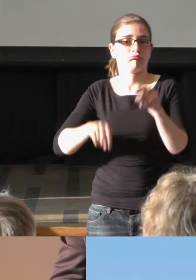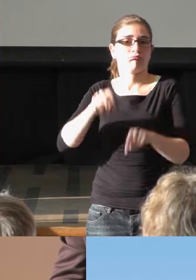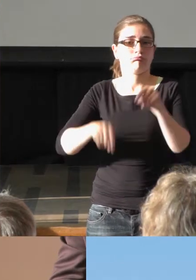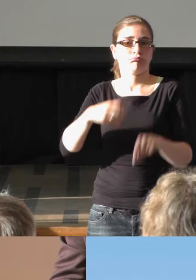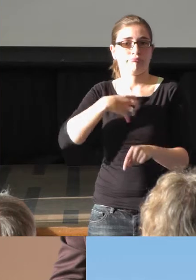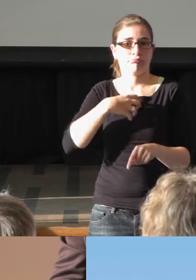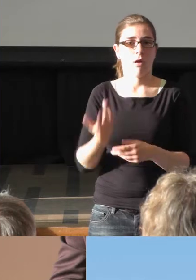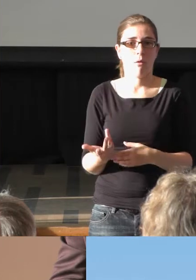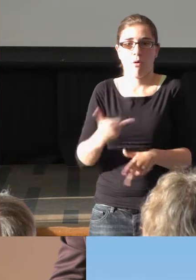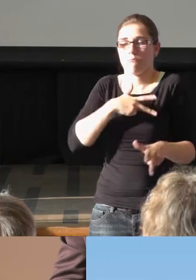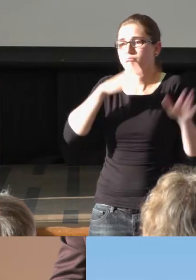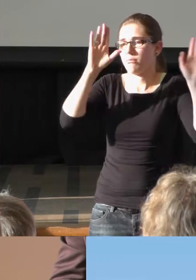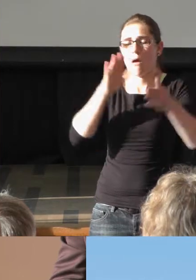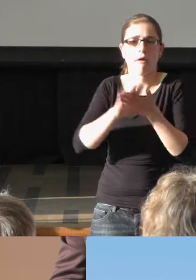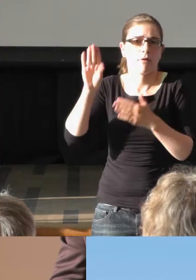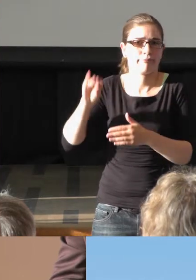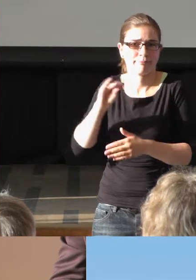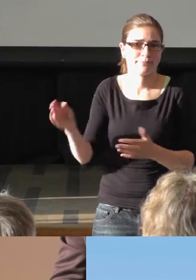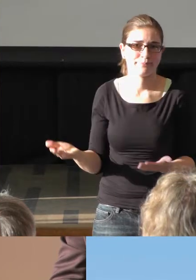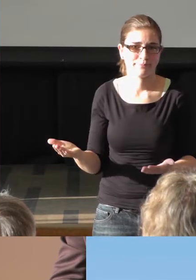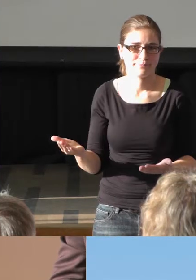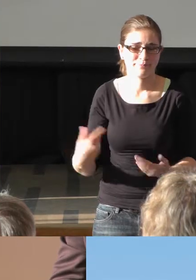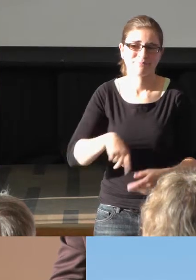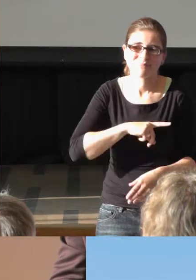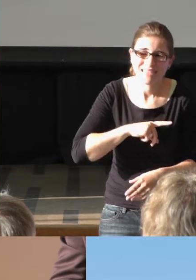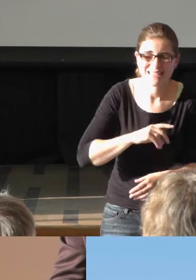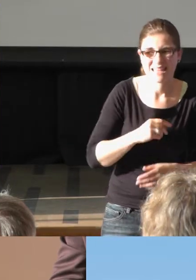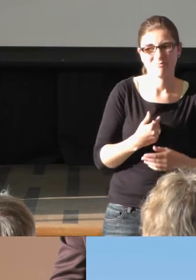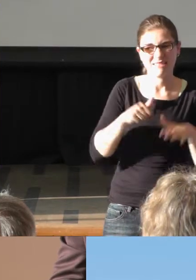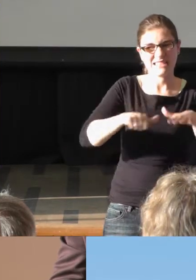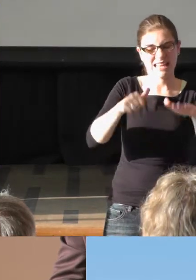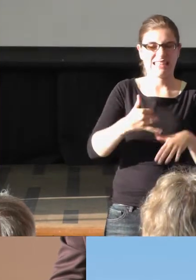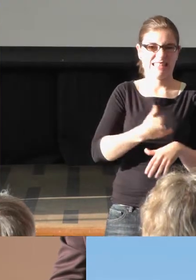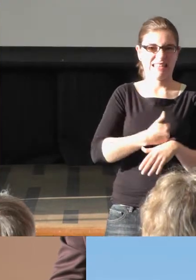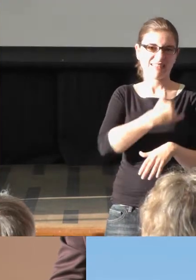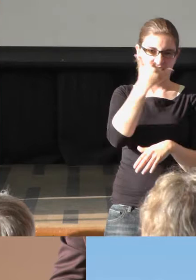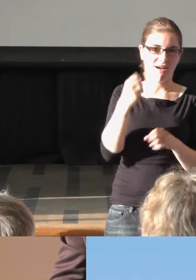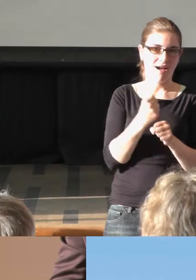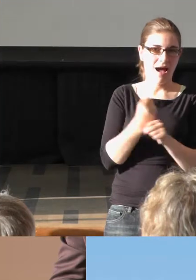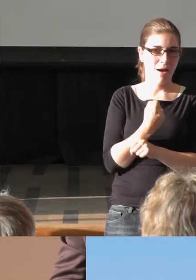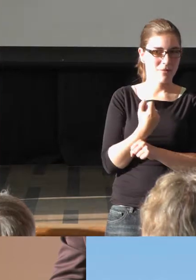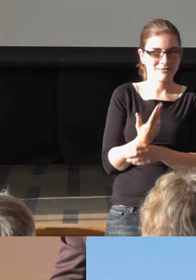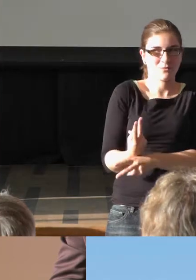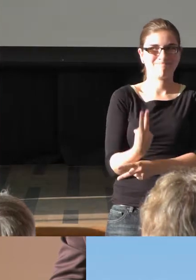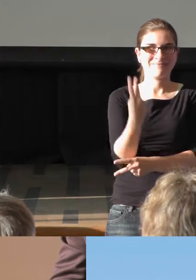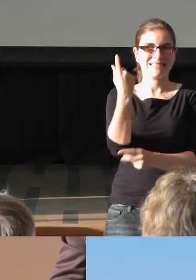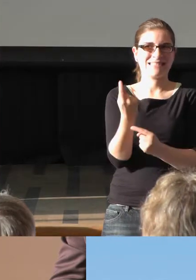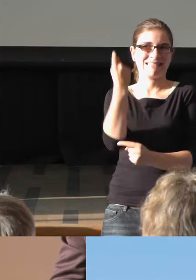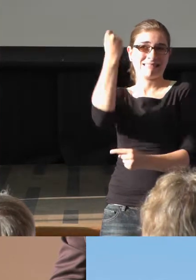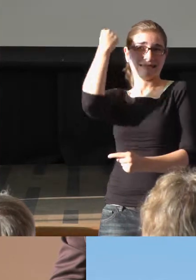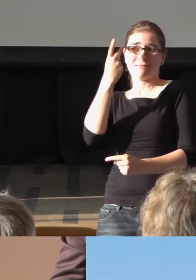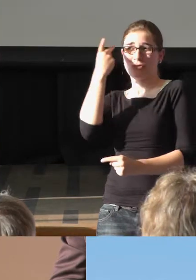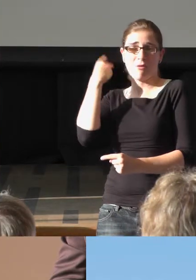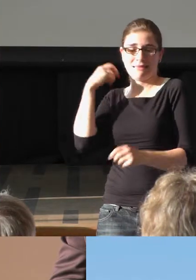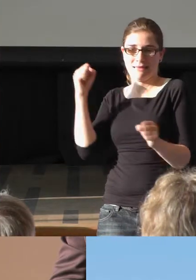sagen, das liegt noch vor meiner klinischen Zeit, ich bin jetzt selber 16 Jahre im Geschäft und ich sage mal so, das ist wahrscheinlich der